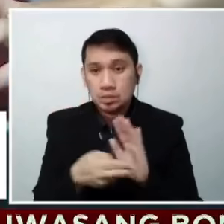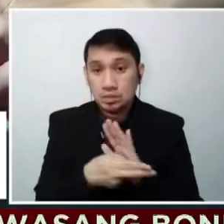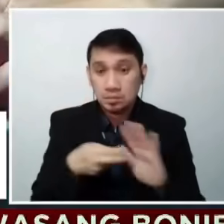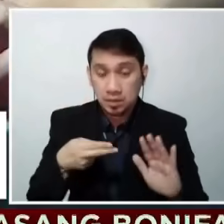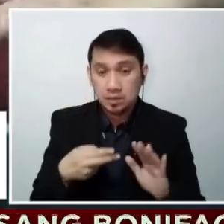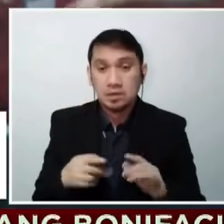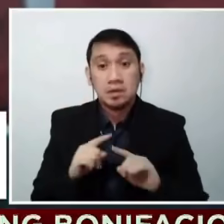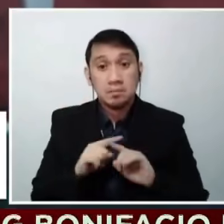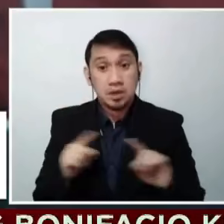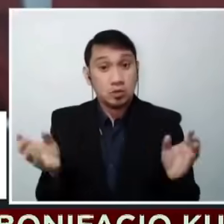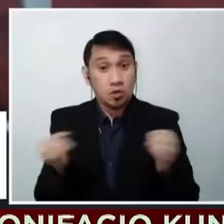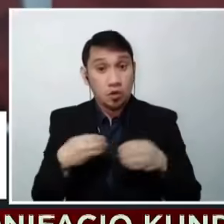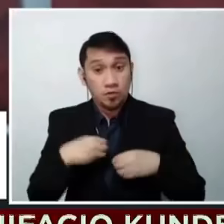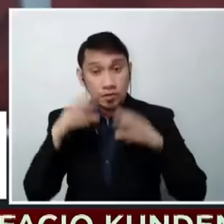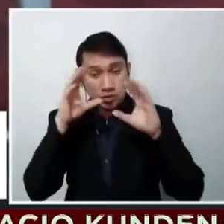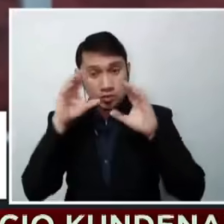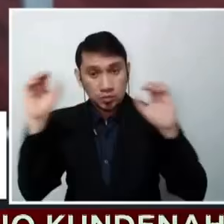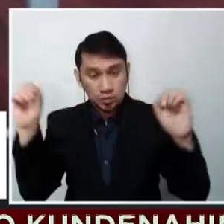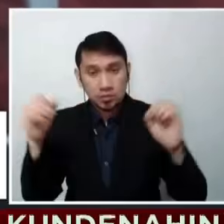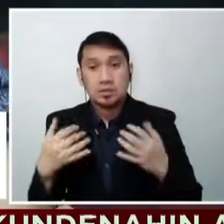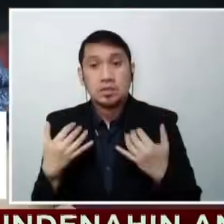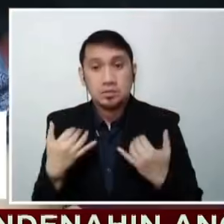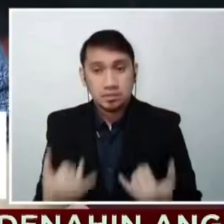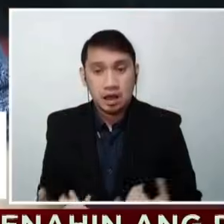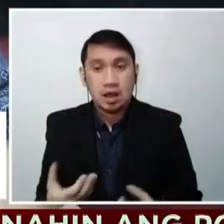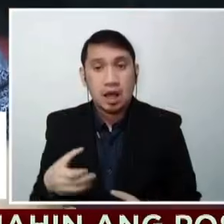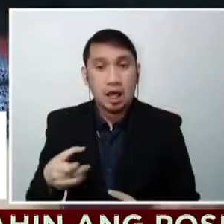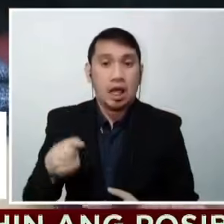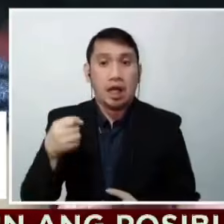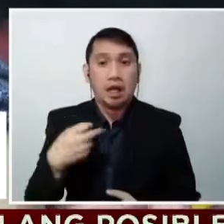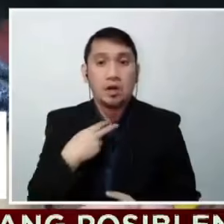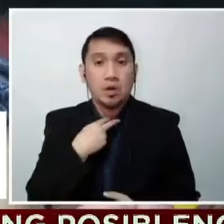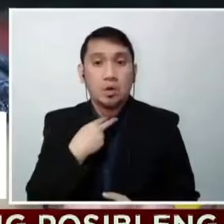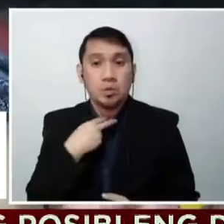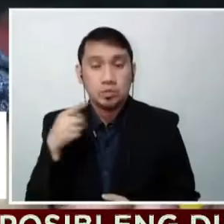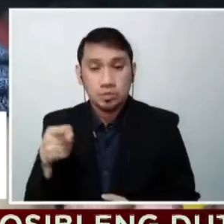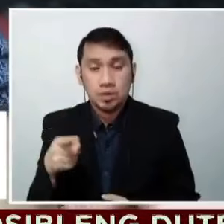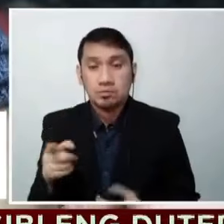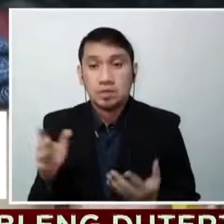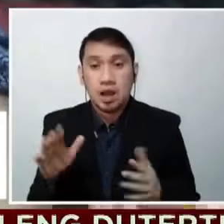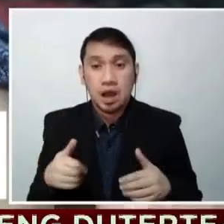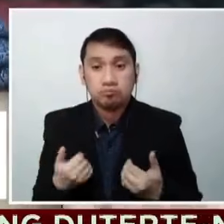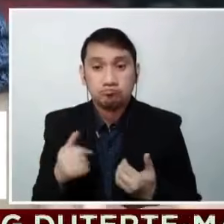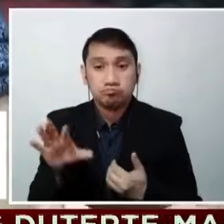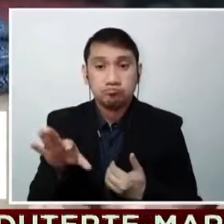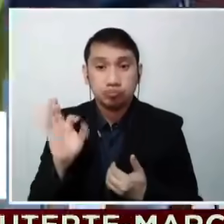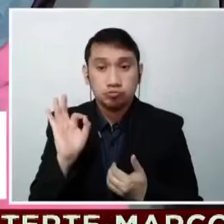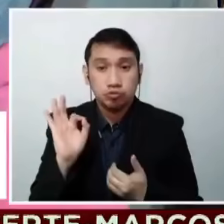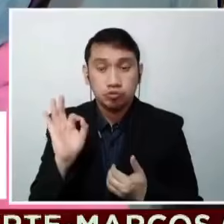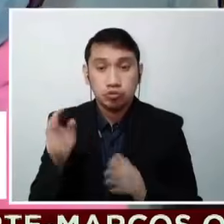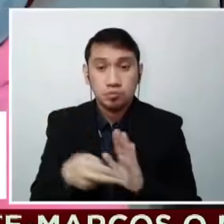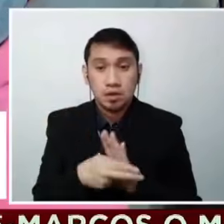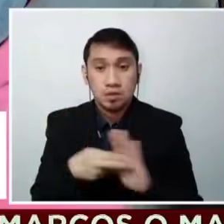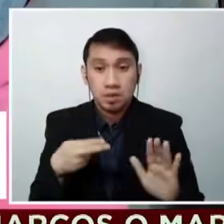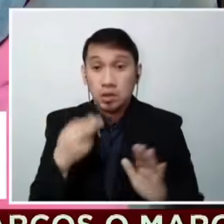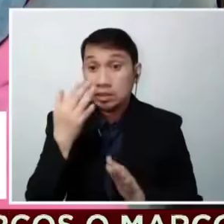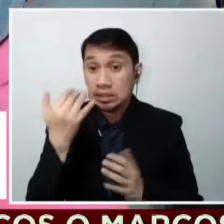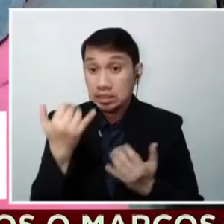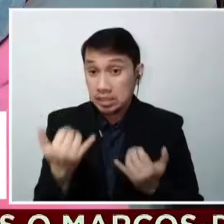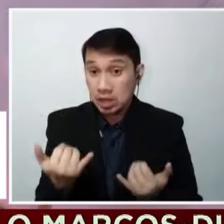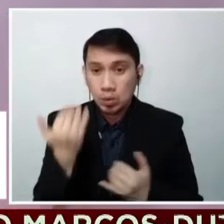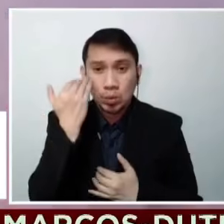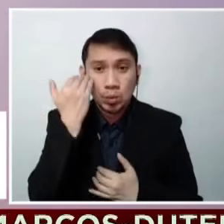ng Malacanang, tali ang kamay ng gobyerno pagdating sa pagpili ng mga brands, lalo't kulang